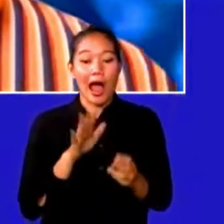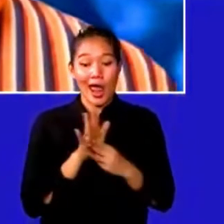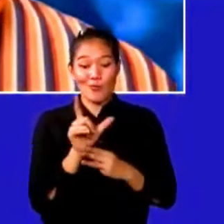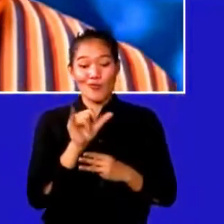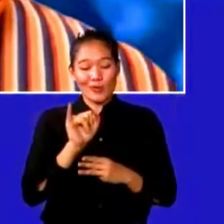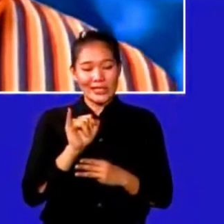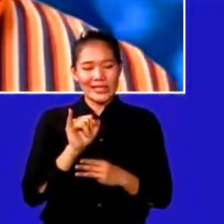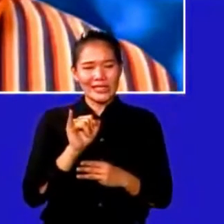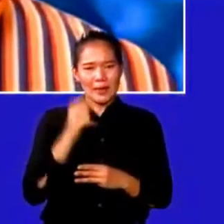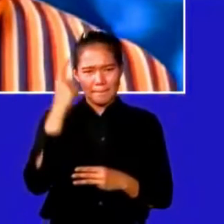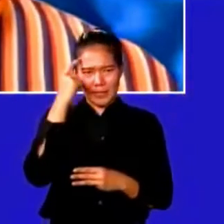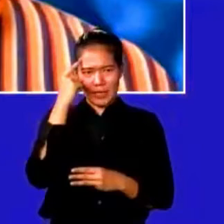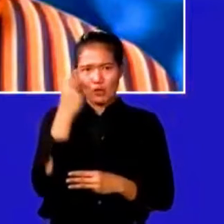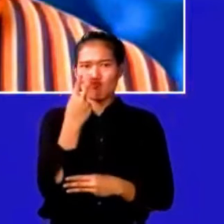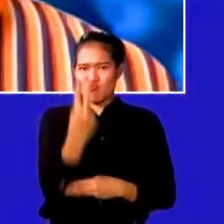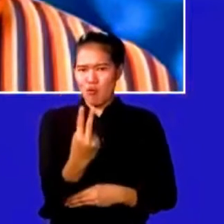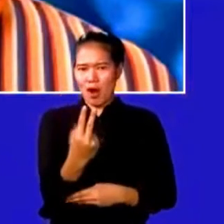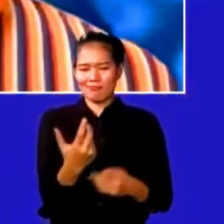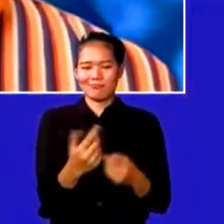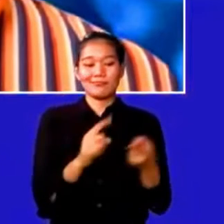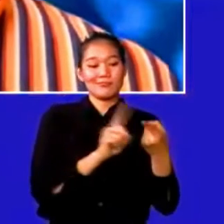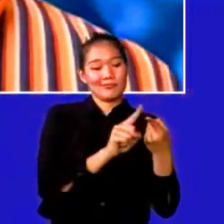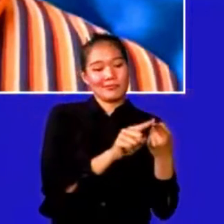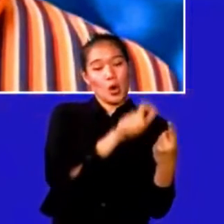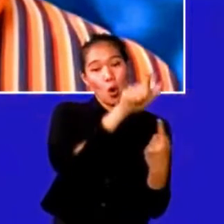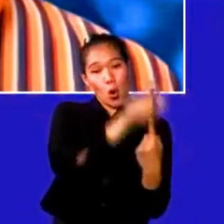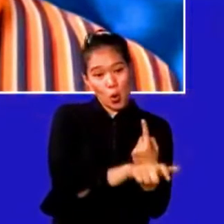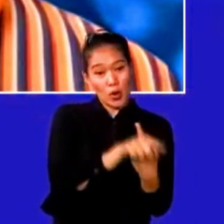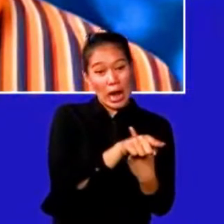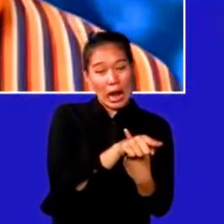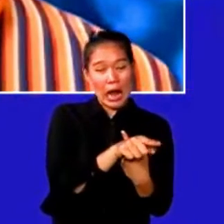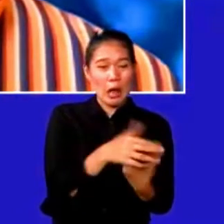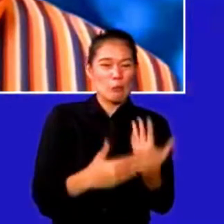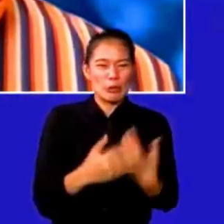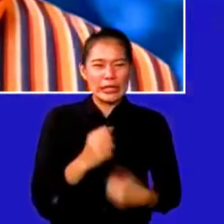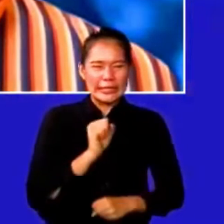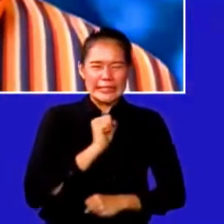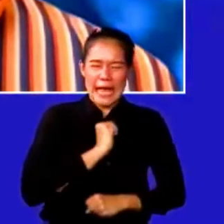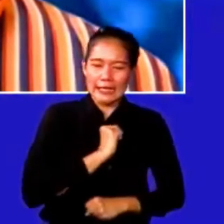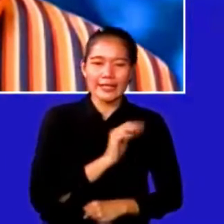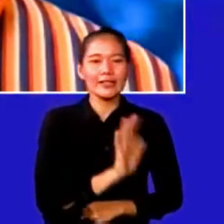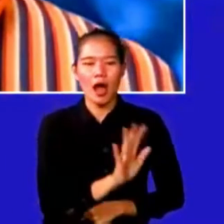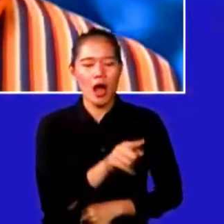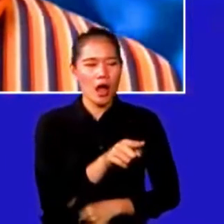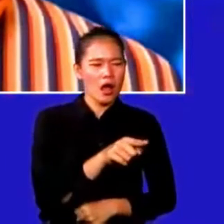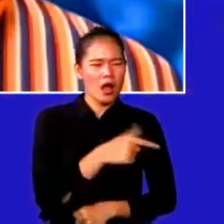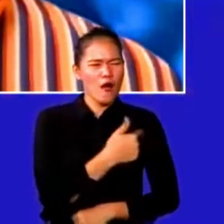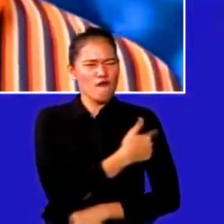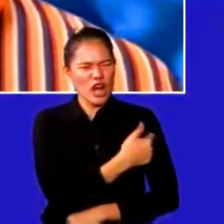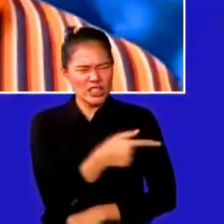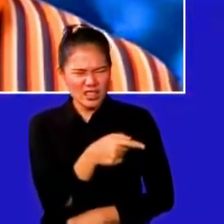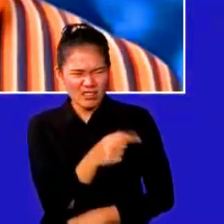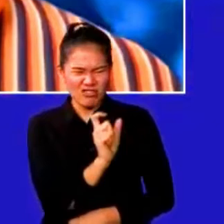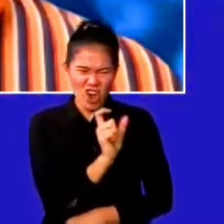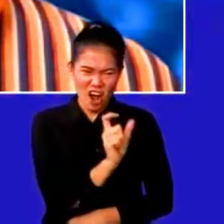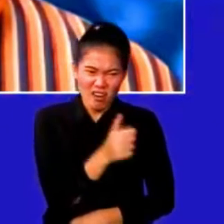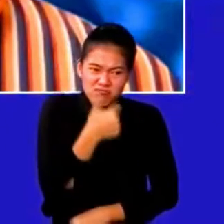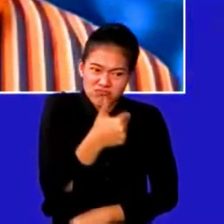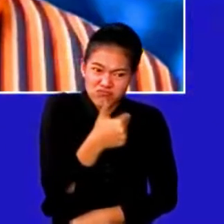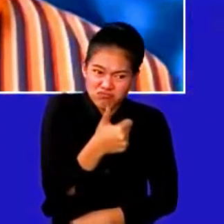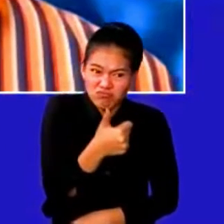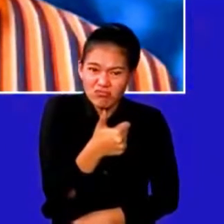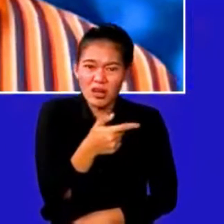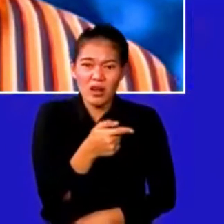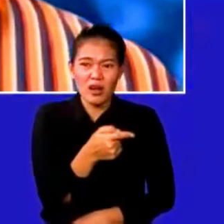verifikasi menjadi dua hal ya yang pertama orang memang enggak yakin bahwa vaksinasi itu sebagai mekanisme